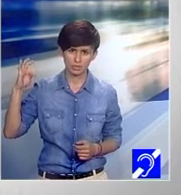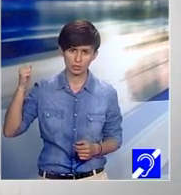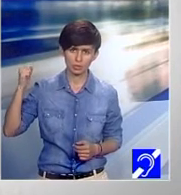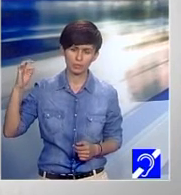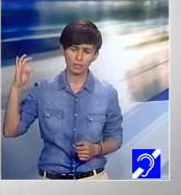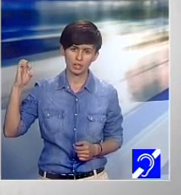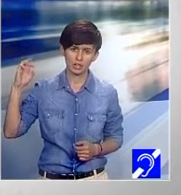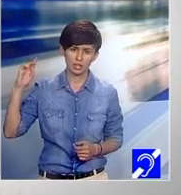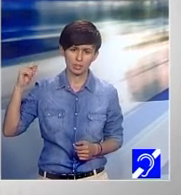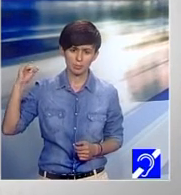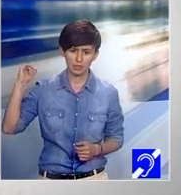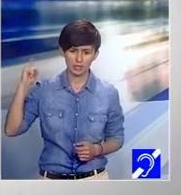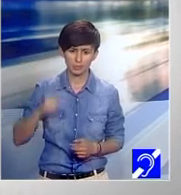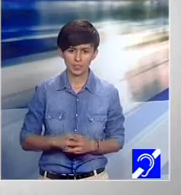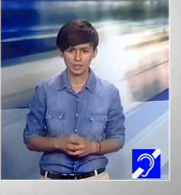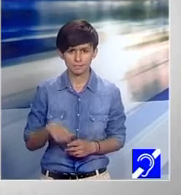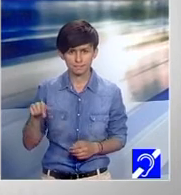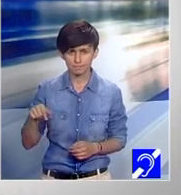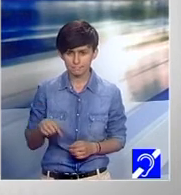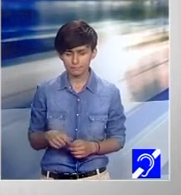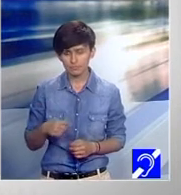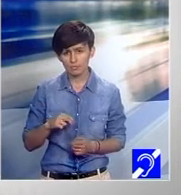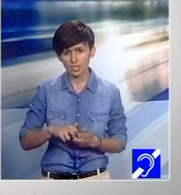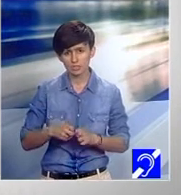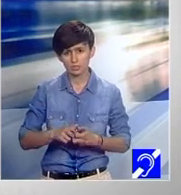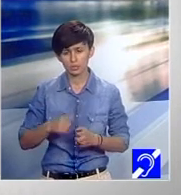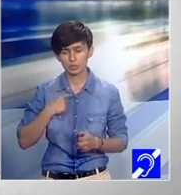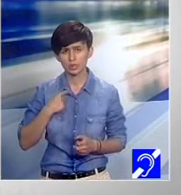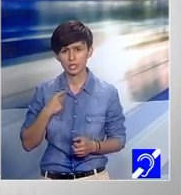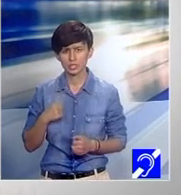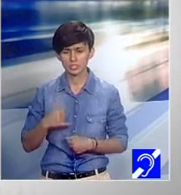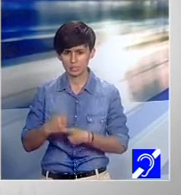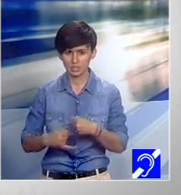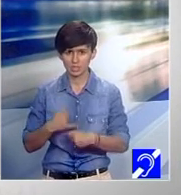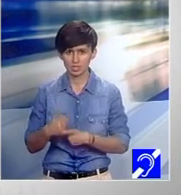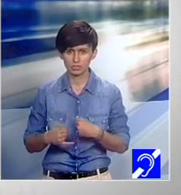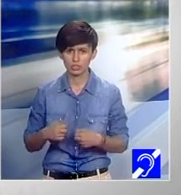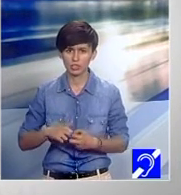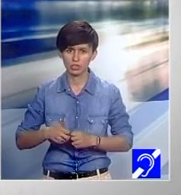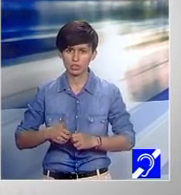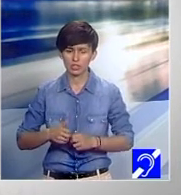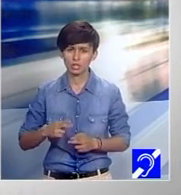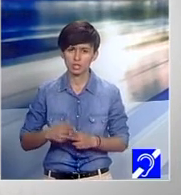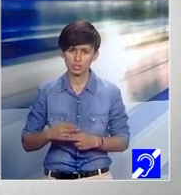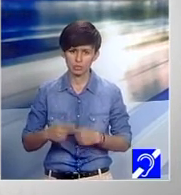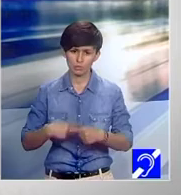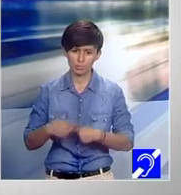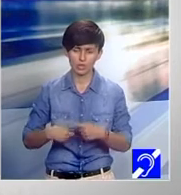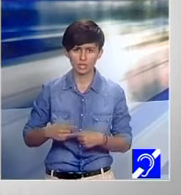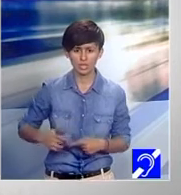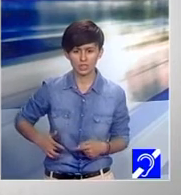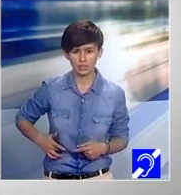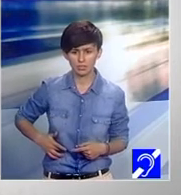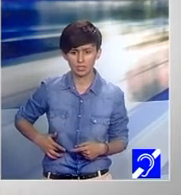această afecțiune, fenilcetonuria PKU în limbaj internațional, este o boală localizată la nivelul ficatului.